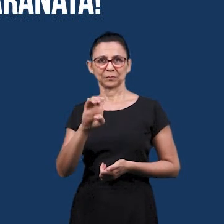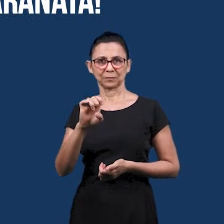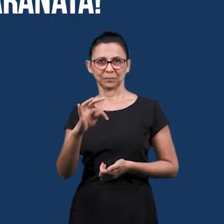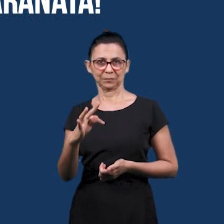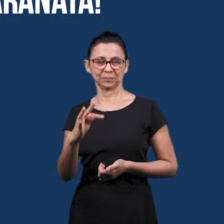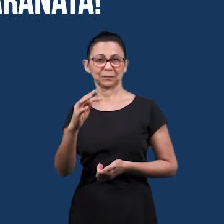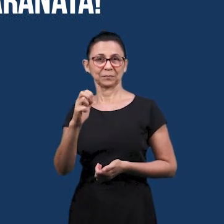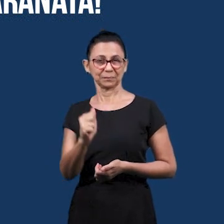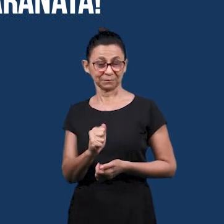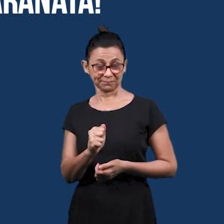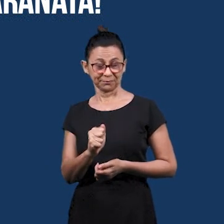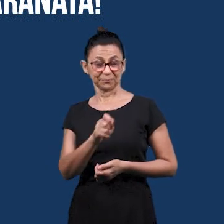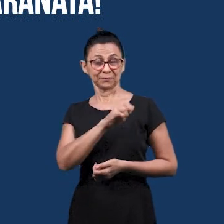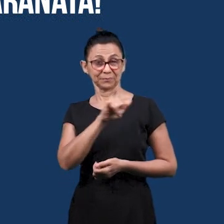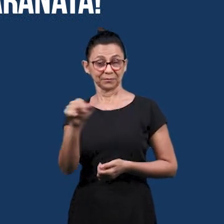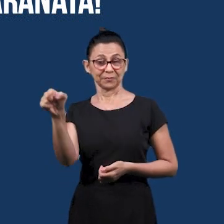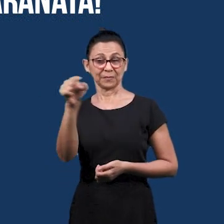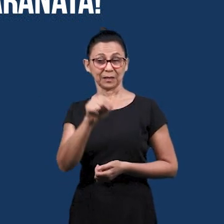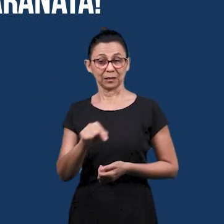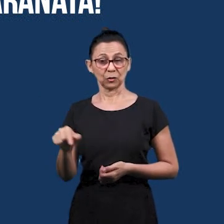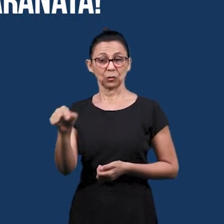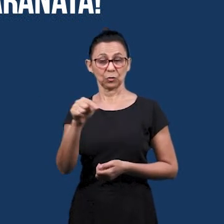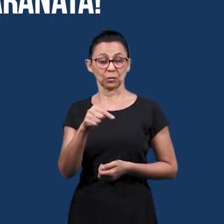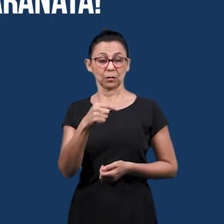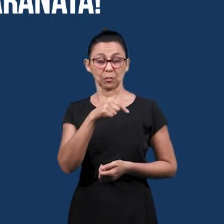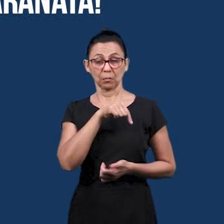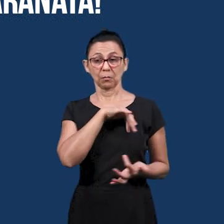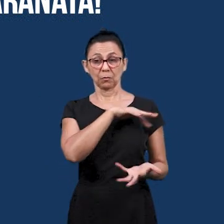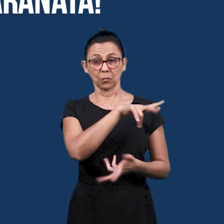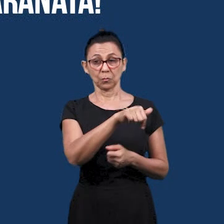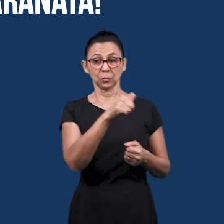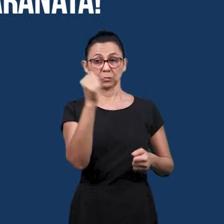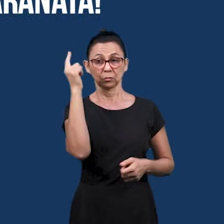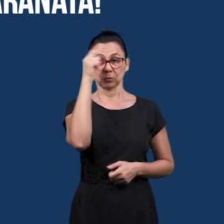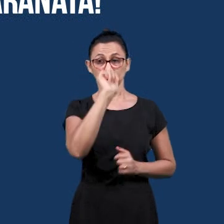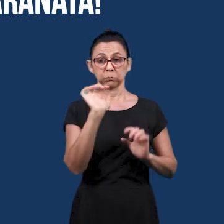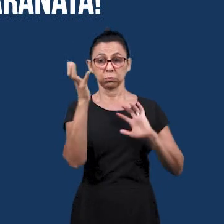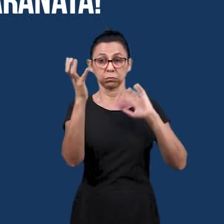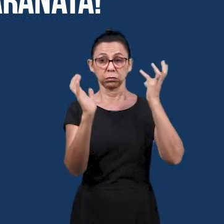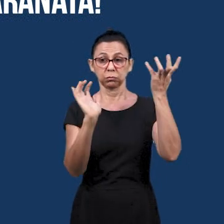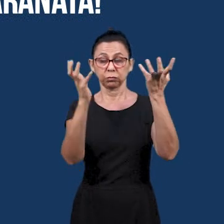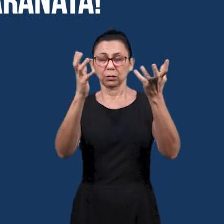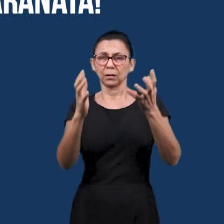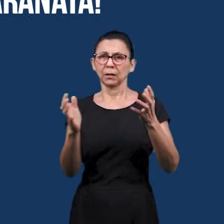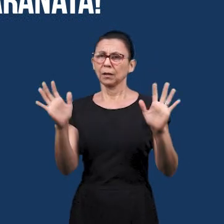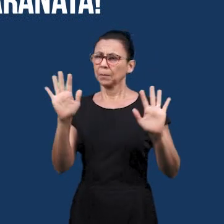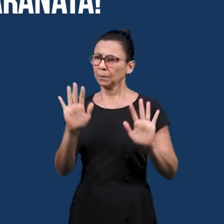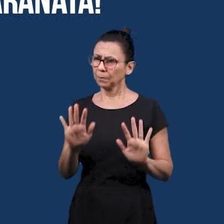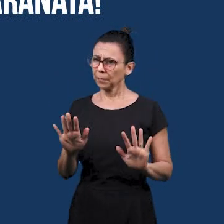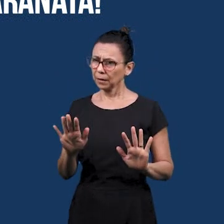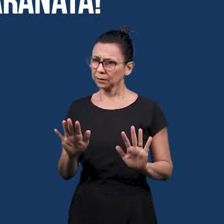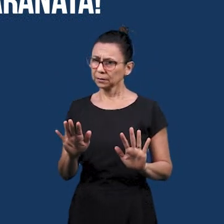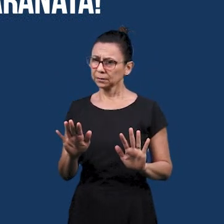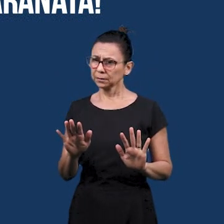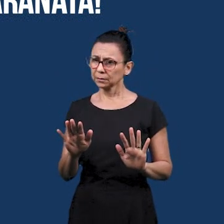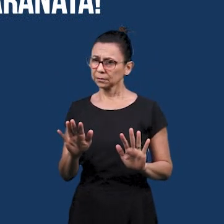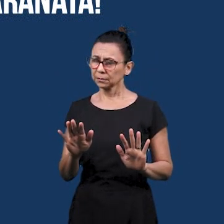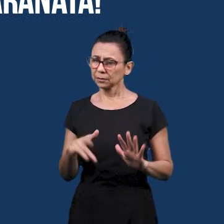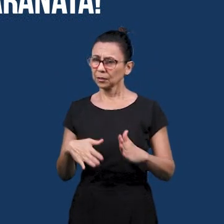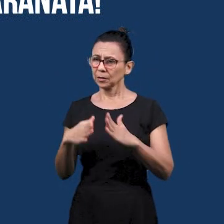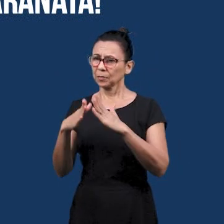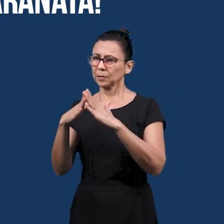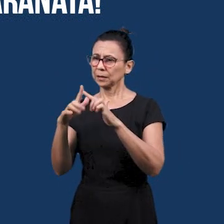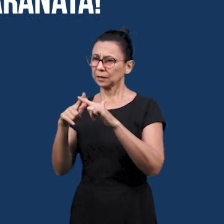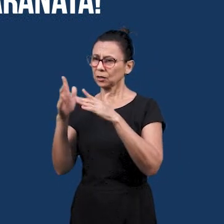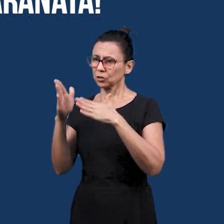остальным. Дни, в которые мы живем, исполнены страданий пред лицом стольких событий, но возлюбленные для